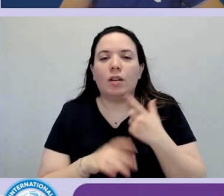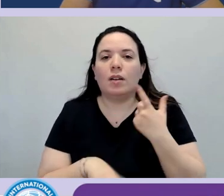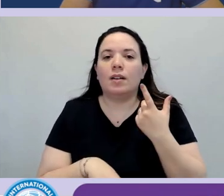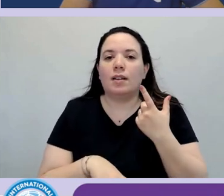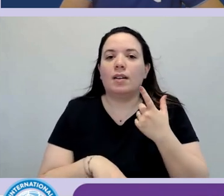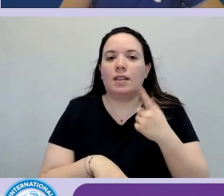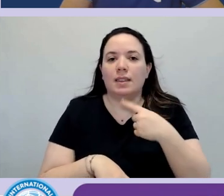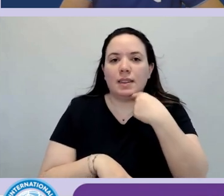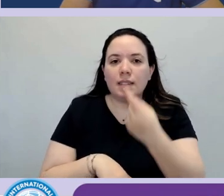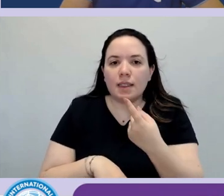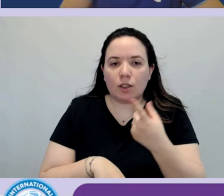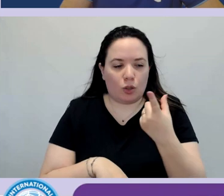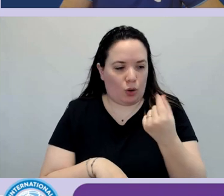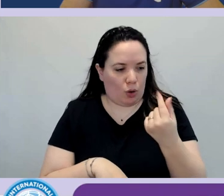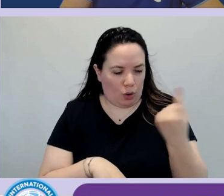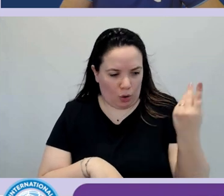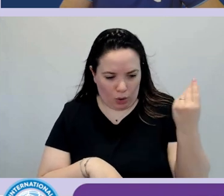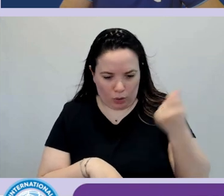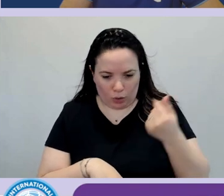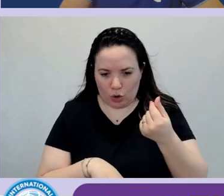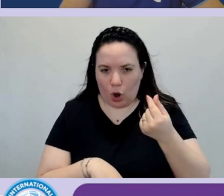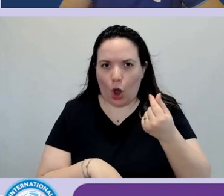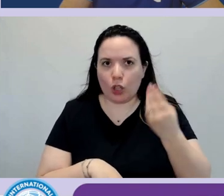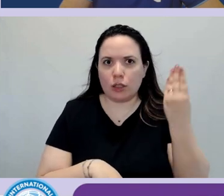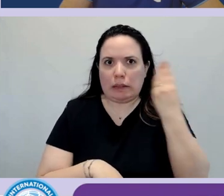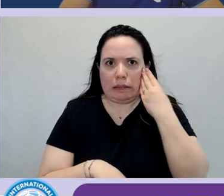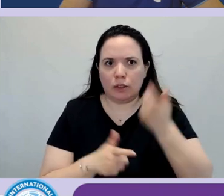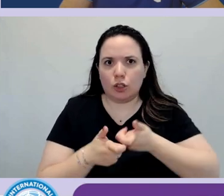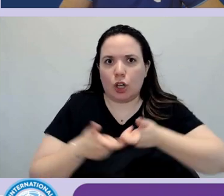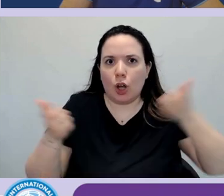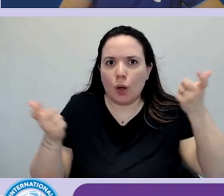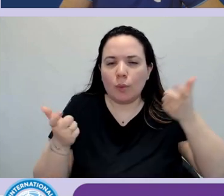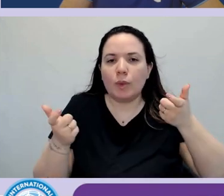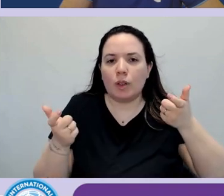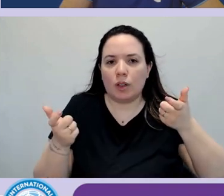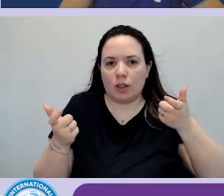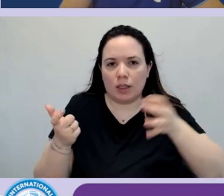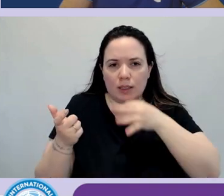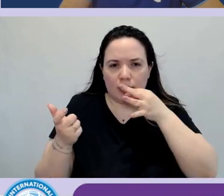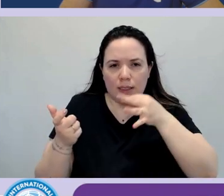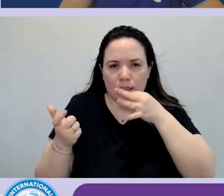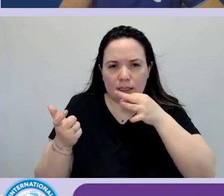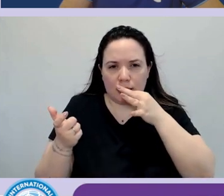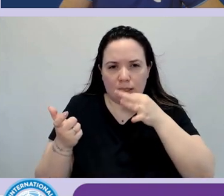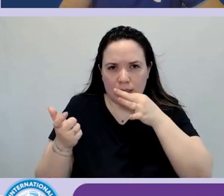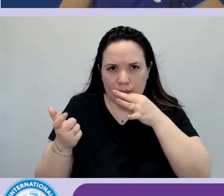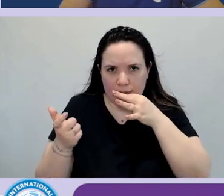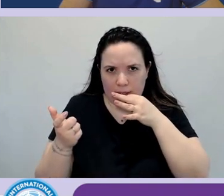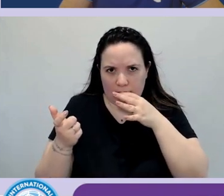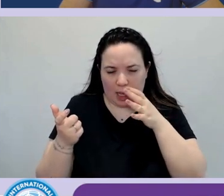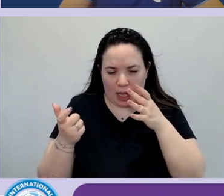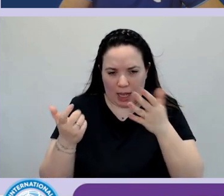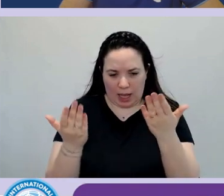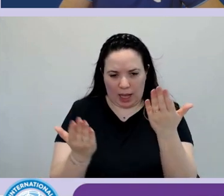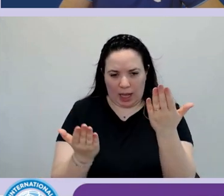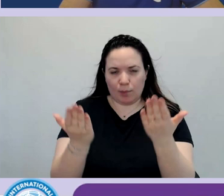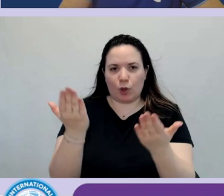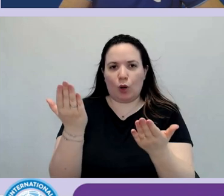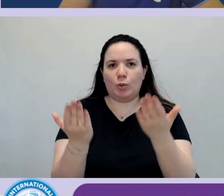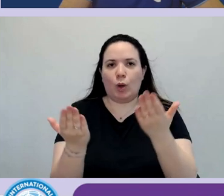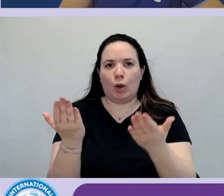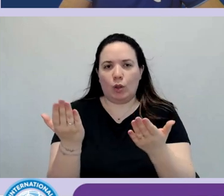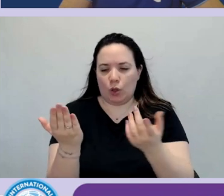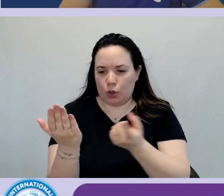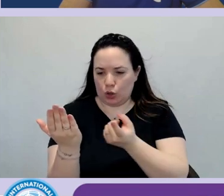anche quando parlano di onere finanziario eccessivo mettono l'attenzione sulla proporzione tra i costi necessari